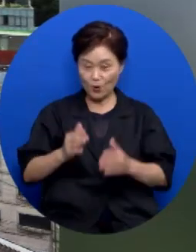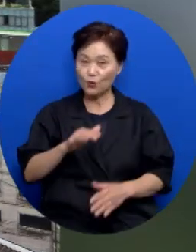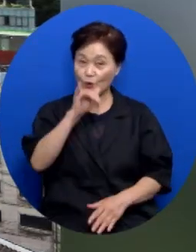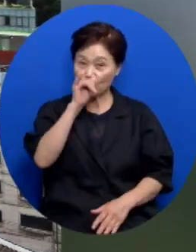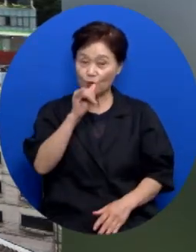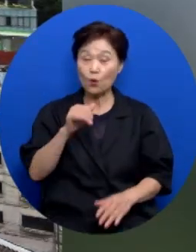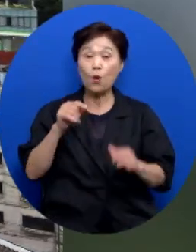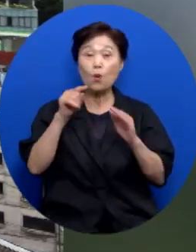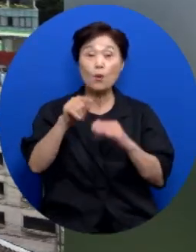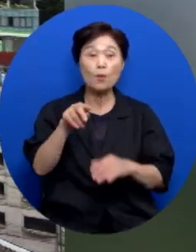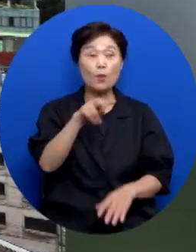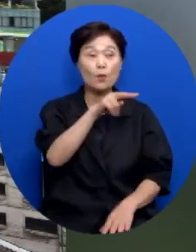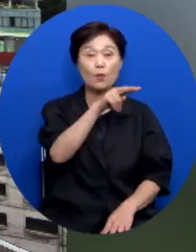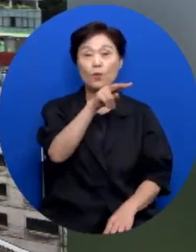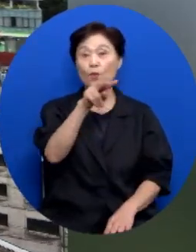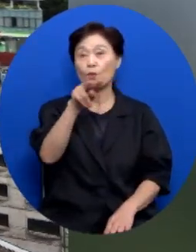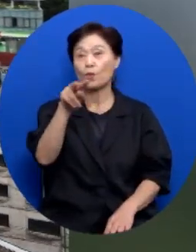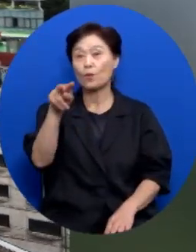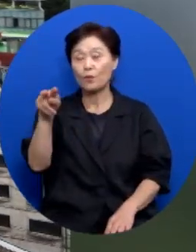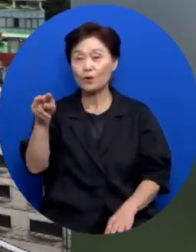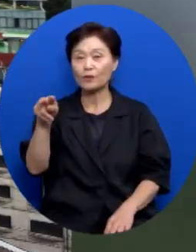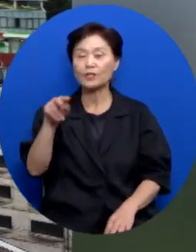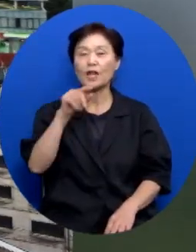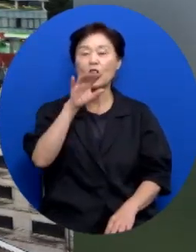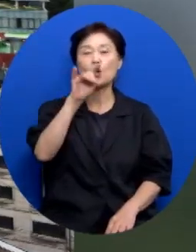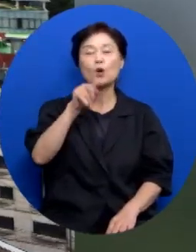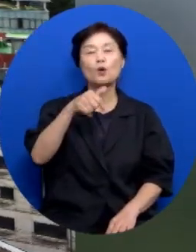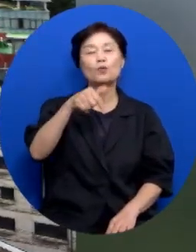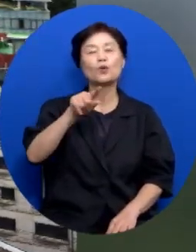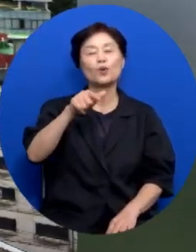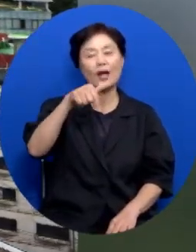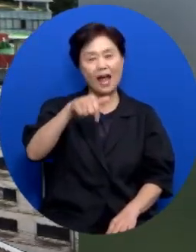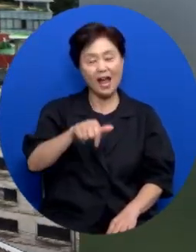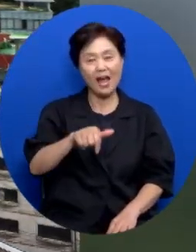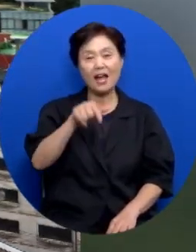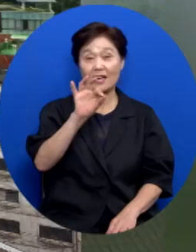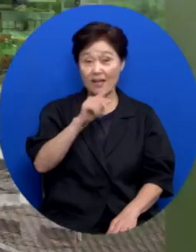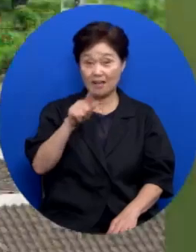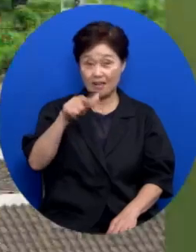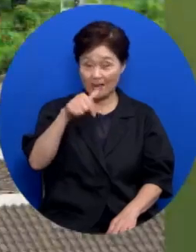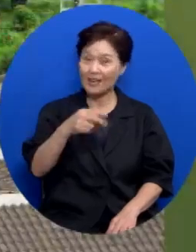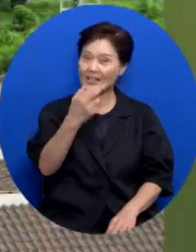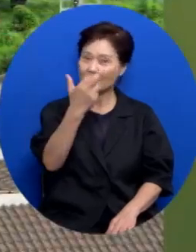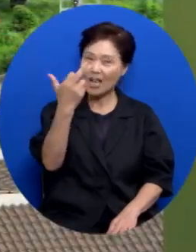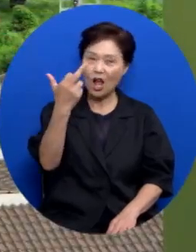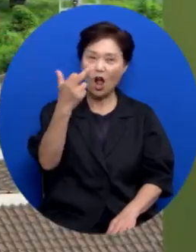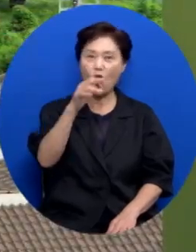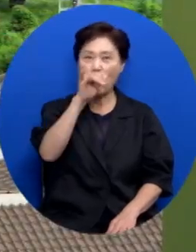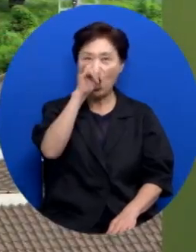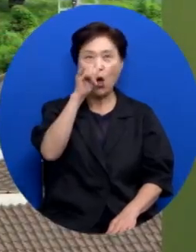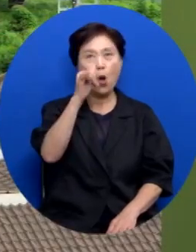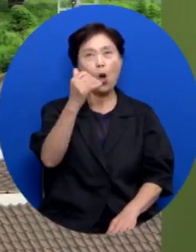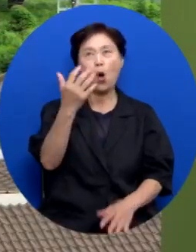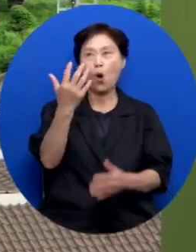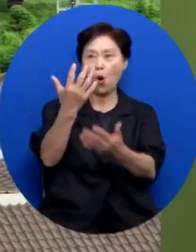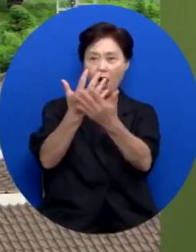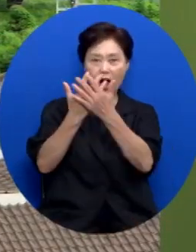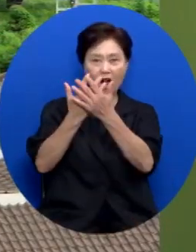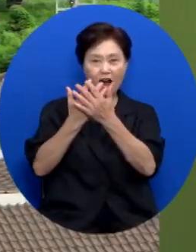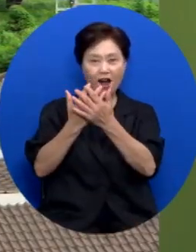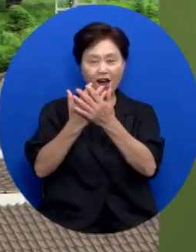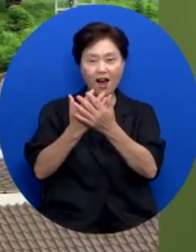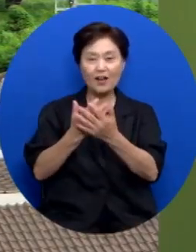옮겨서 도심 쪽을 바라보자이 북악산이 서울을 감싸고 있는 풍경이 압도적으로 다가왔습니다이